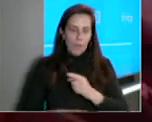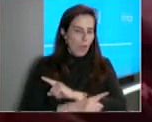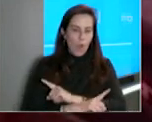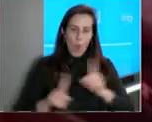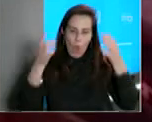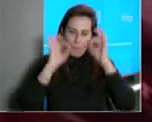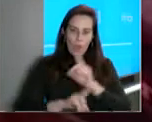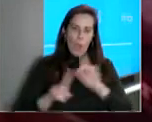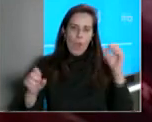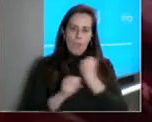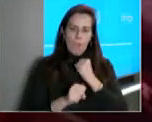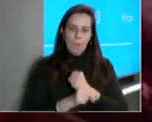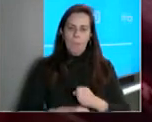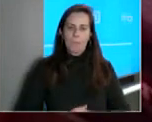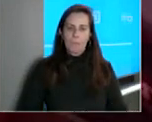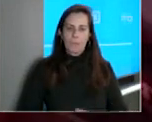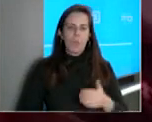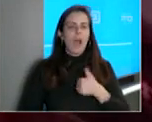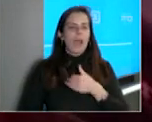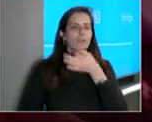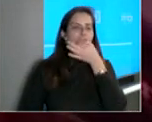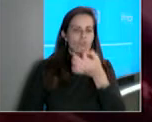אכבד, לא אקיים. תודה.